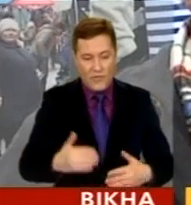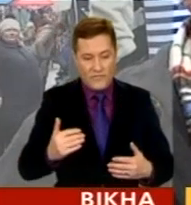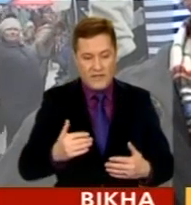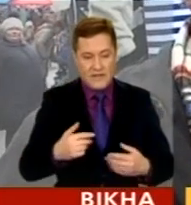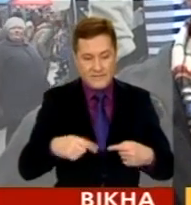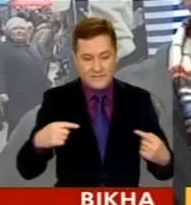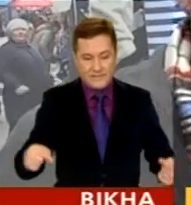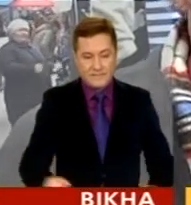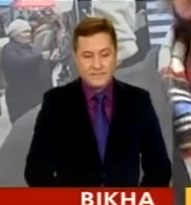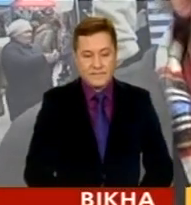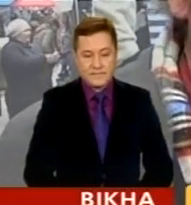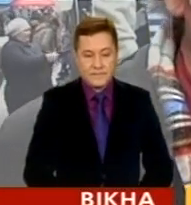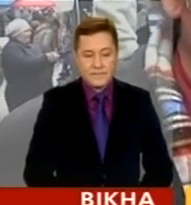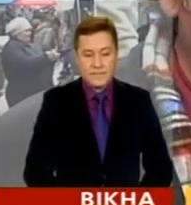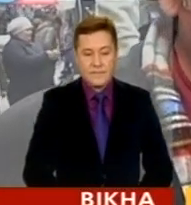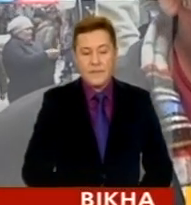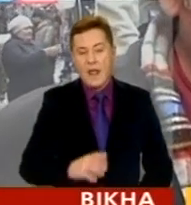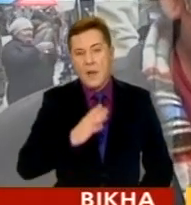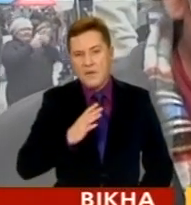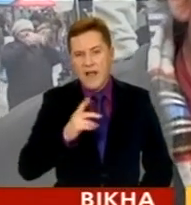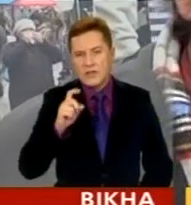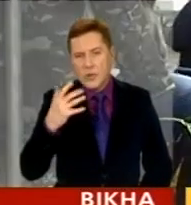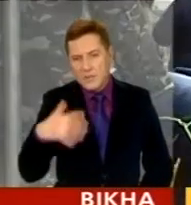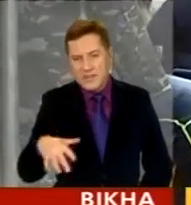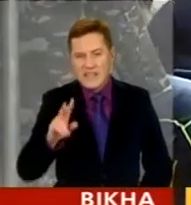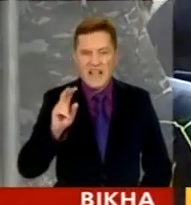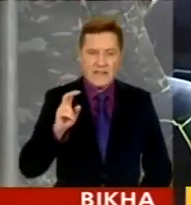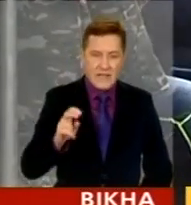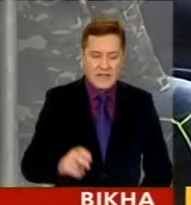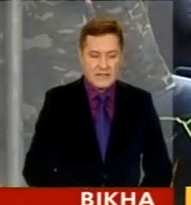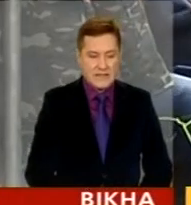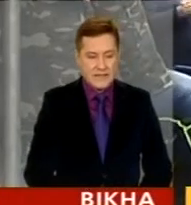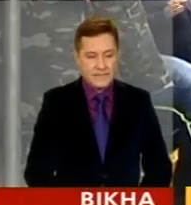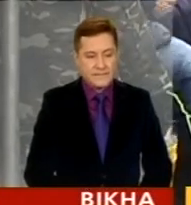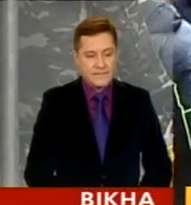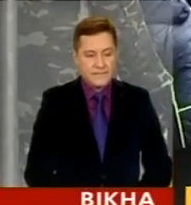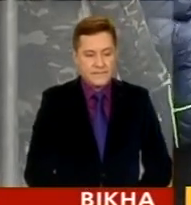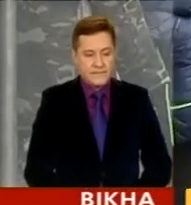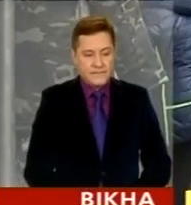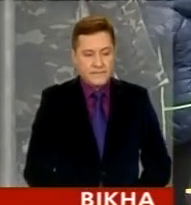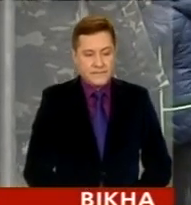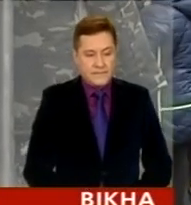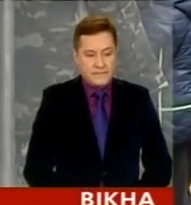більше. Буває і 150, і 200. Орися Кантоністова, Андрій Голуб, програма «Вікна СТБ».